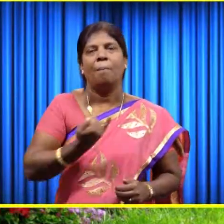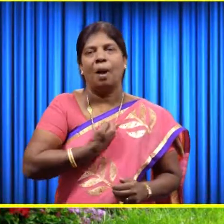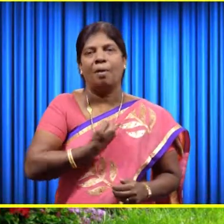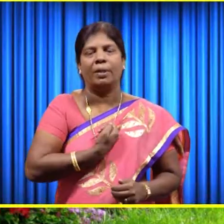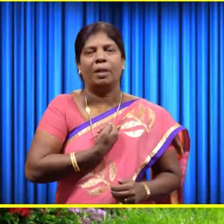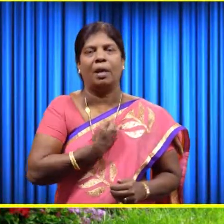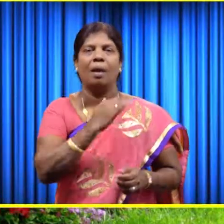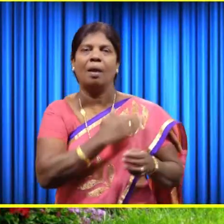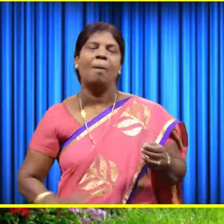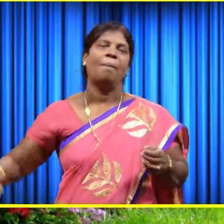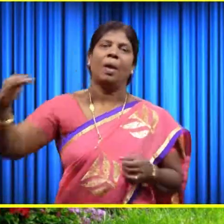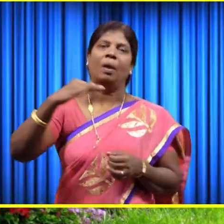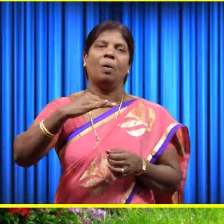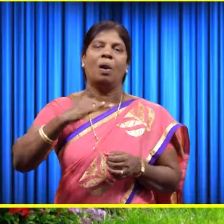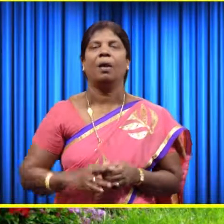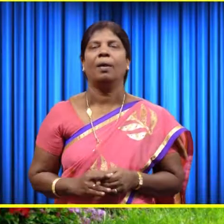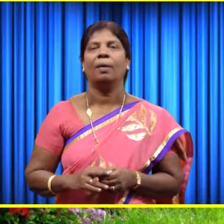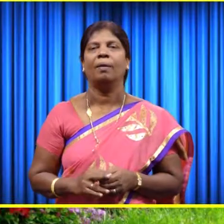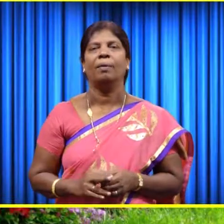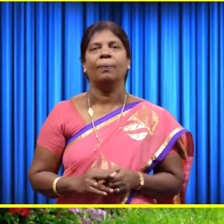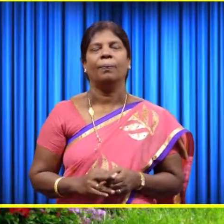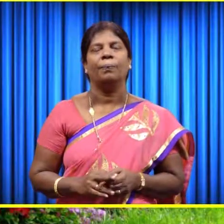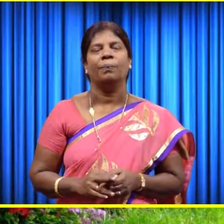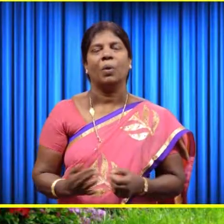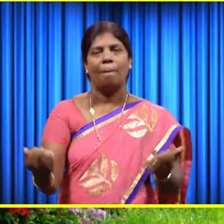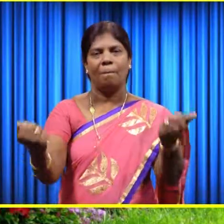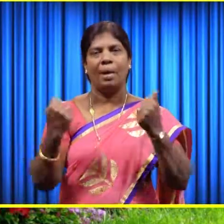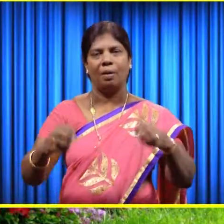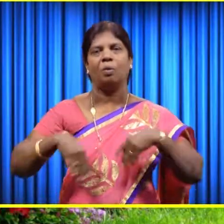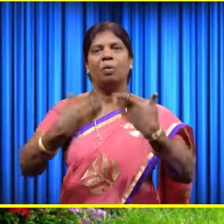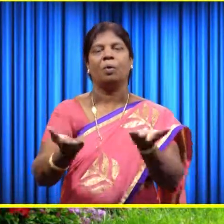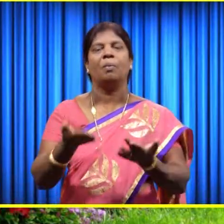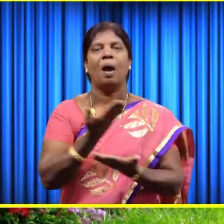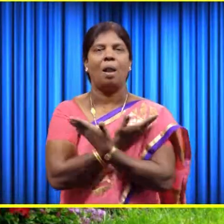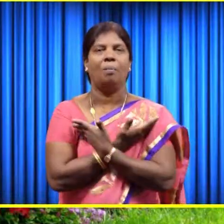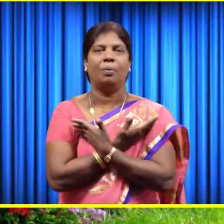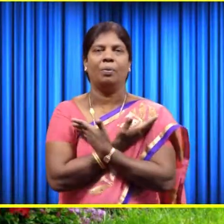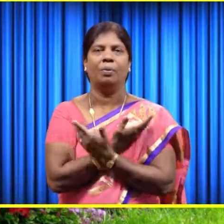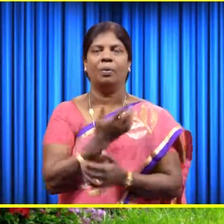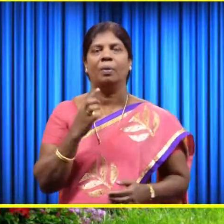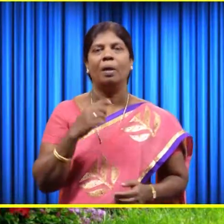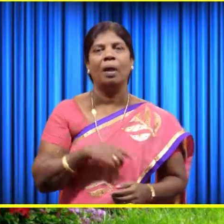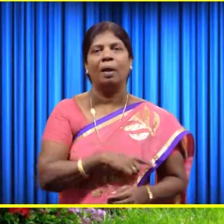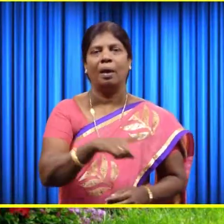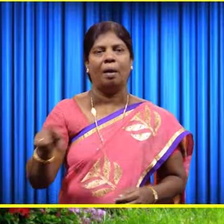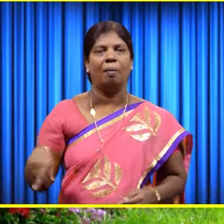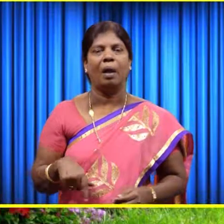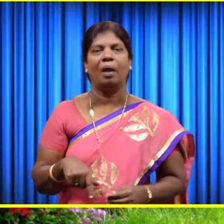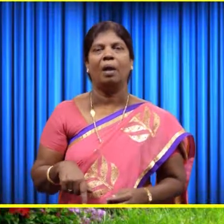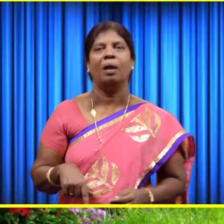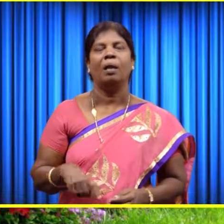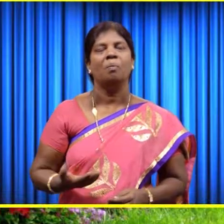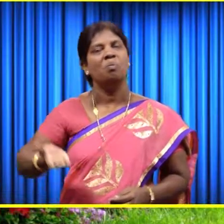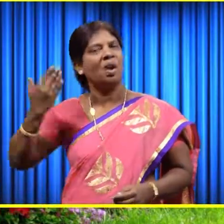பாவத்தை மேற்கொள்ள பலன் கொடுக்கும் ஒரு அன்பு. நீங்கள் ஏற்கனவே வாழ்ந்தீர்களே